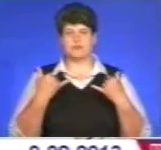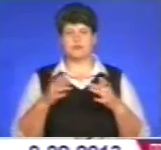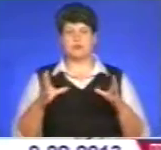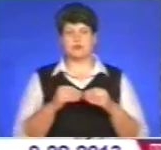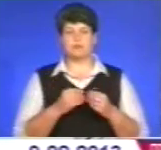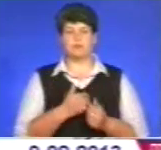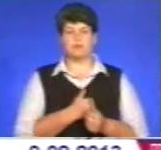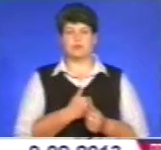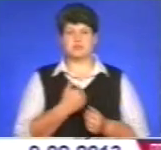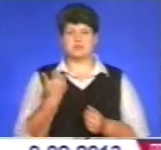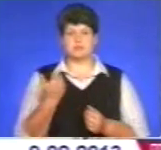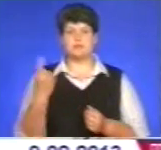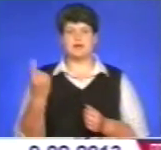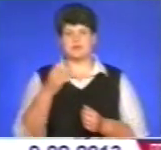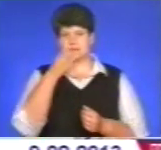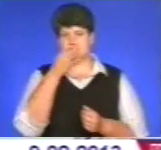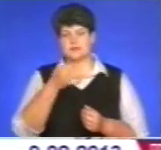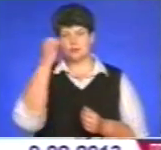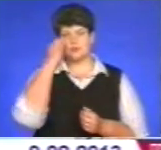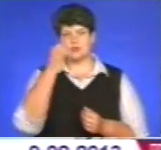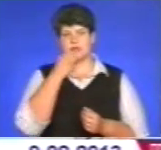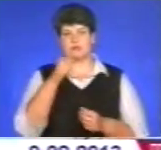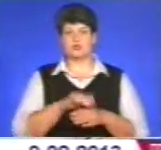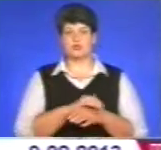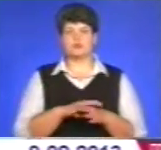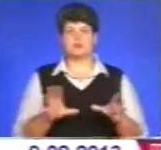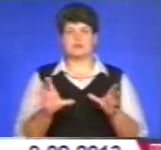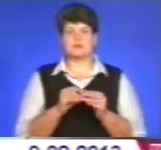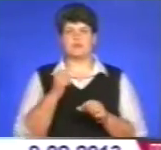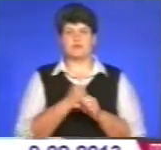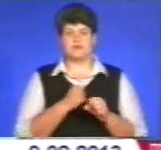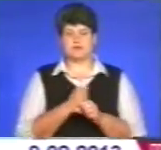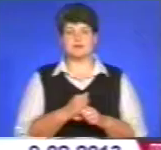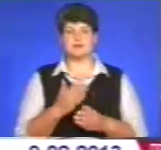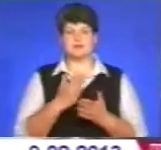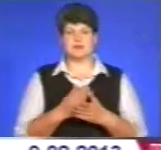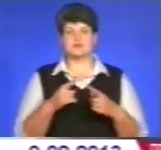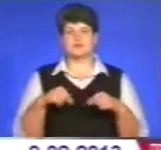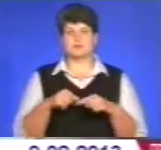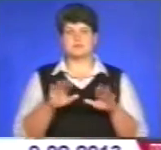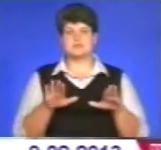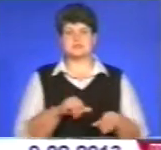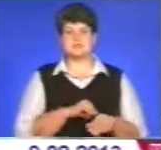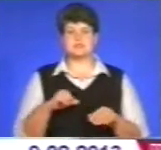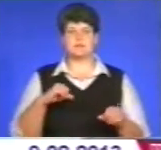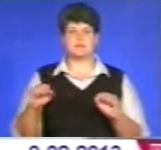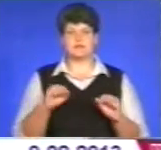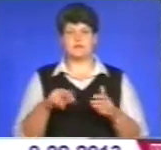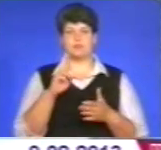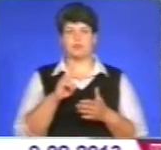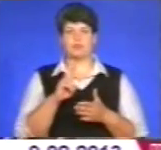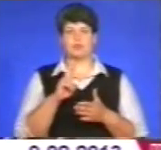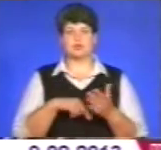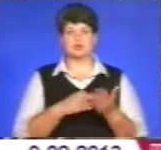вам. Перш за все, сказати вам слава подяки за ту добру співпрацю, яка склалася сьогодні між органами місцевого самоврядування і податковою